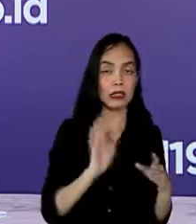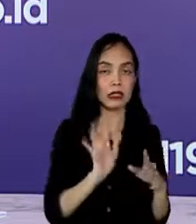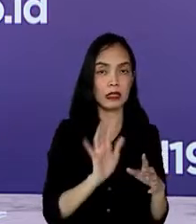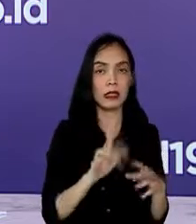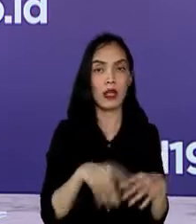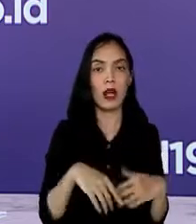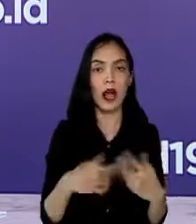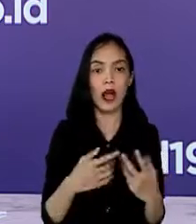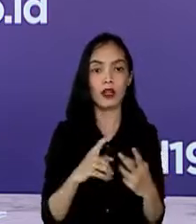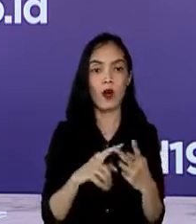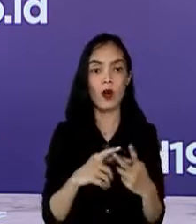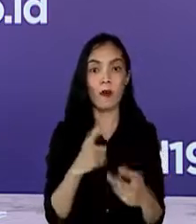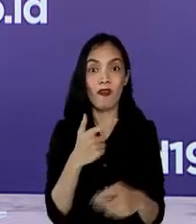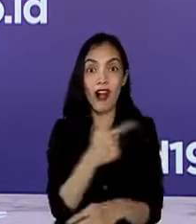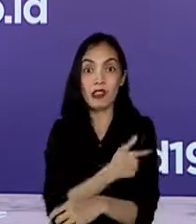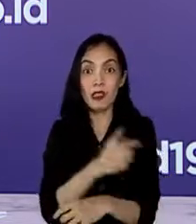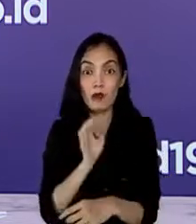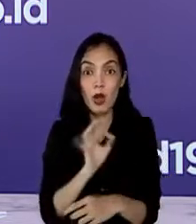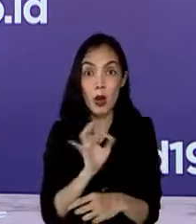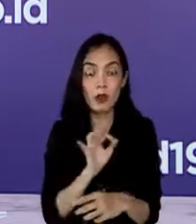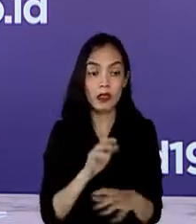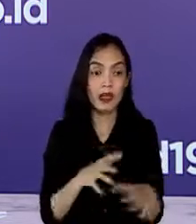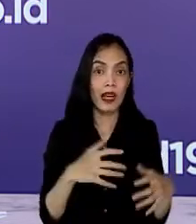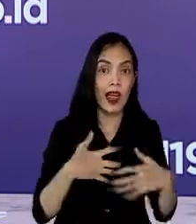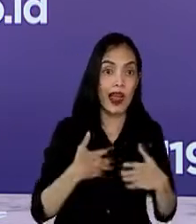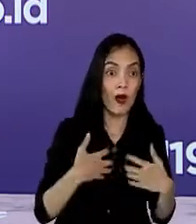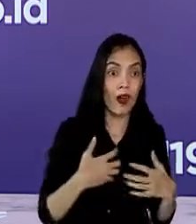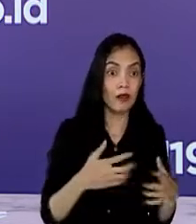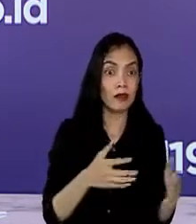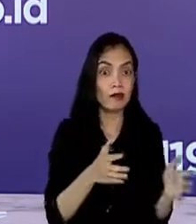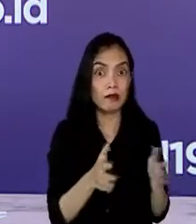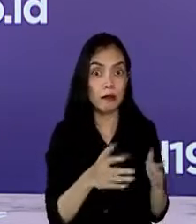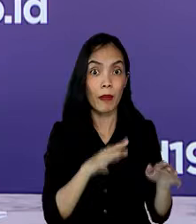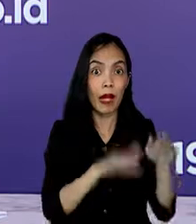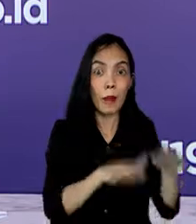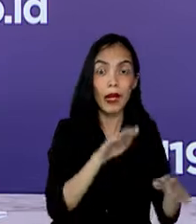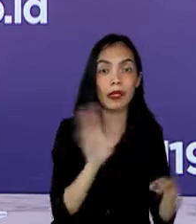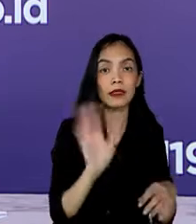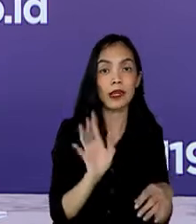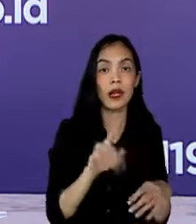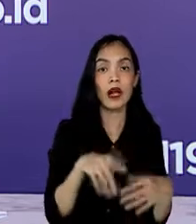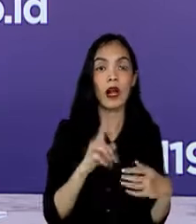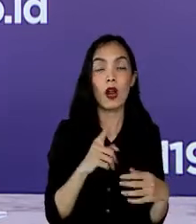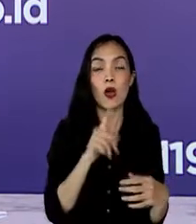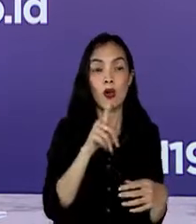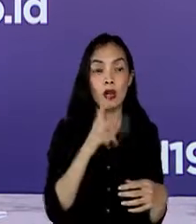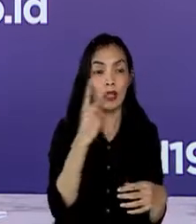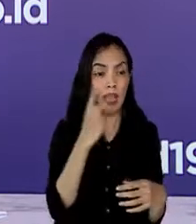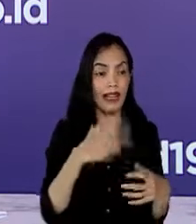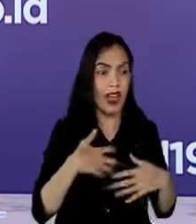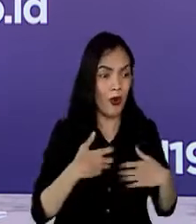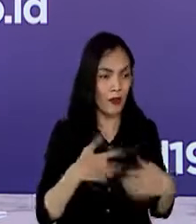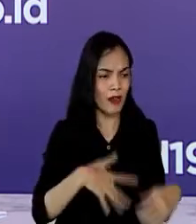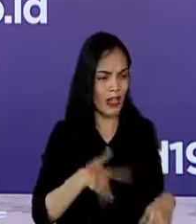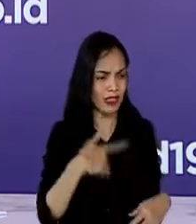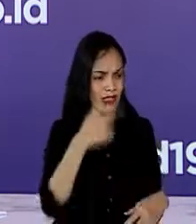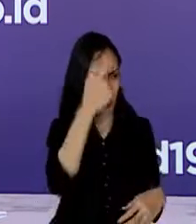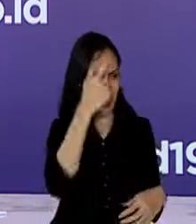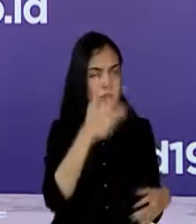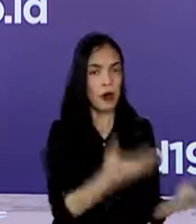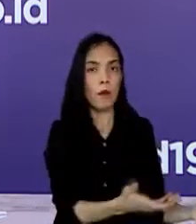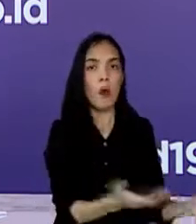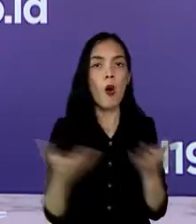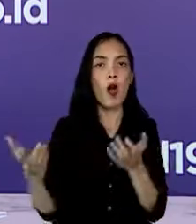orang yang belum divaksin serta periksakan hewan peliharaan ke dokter hewan apabila menunjukkan gejala